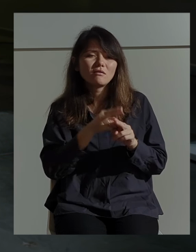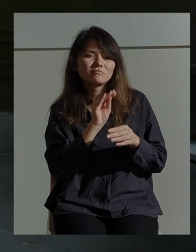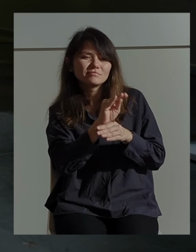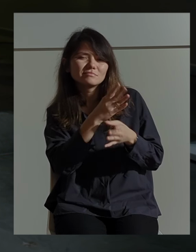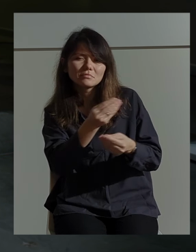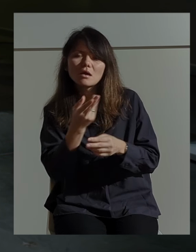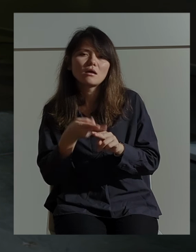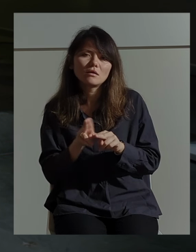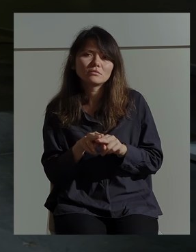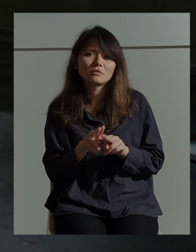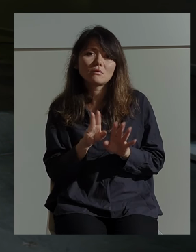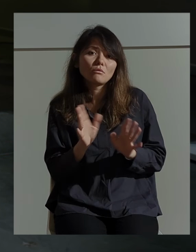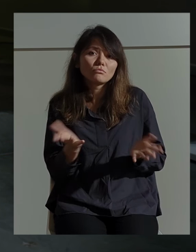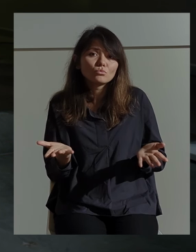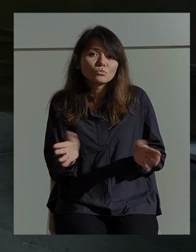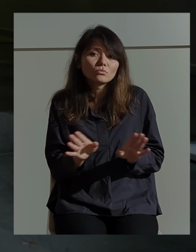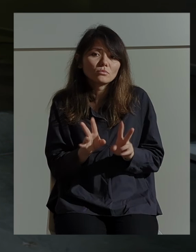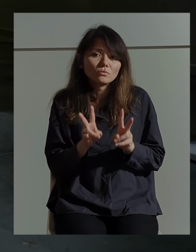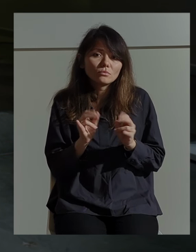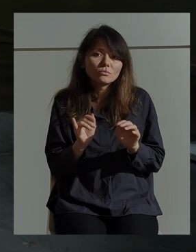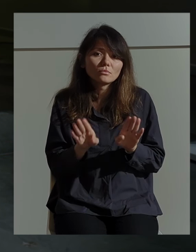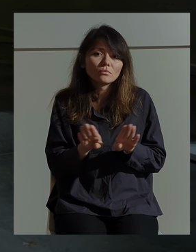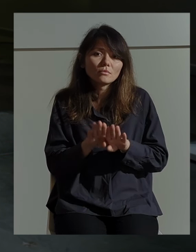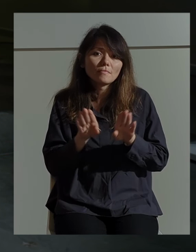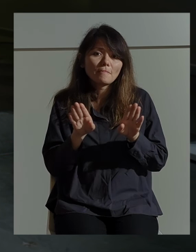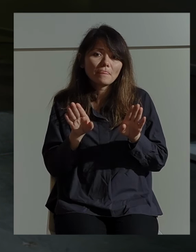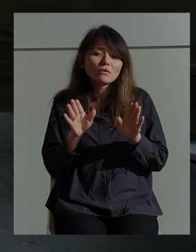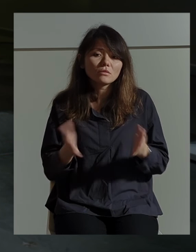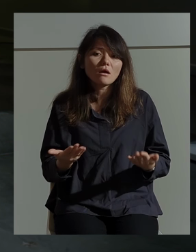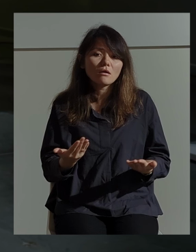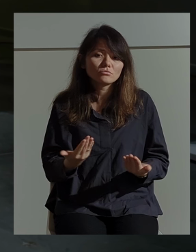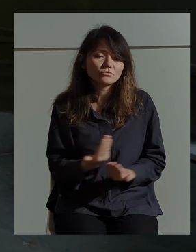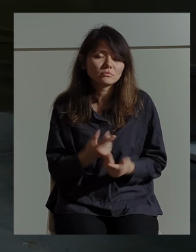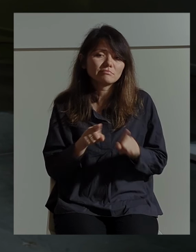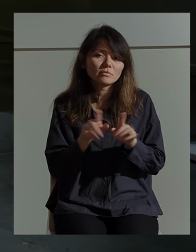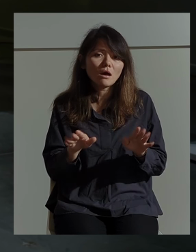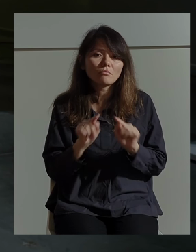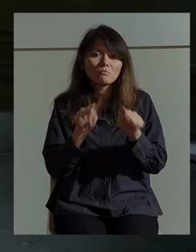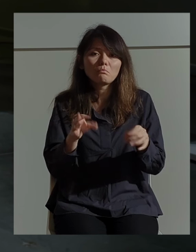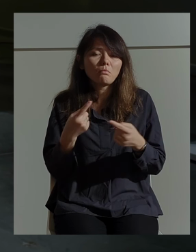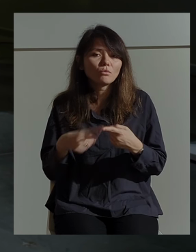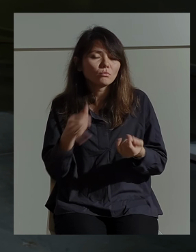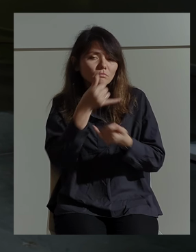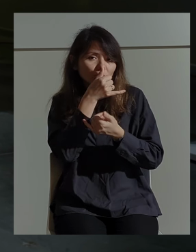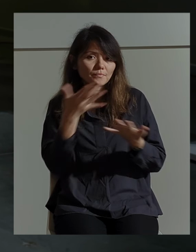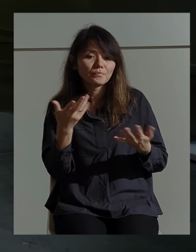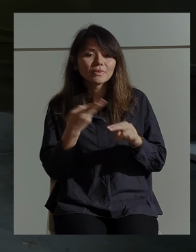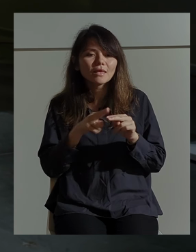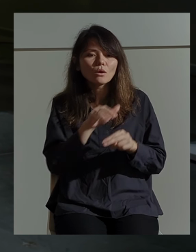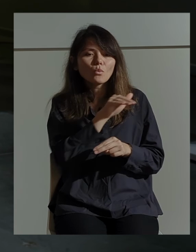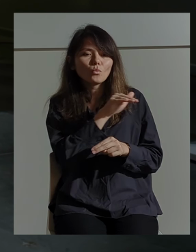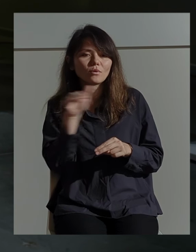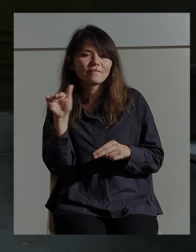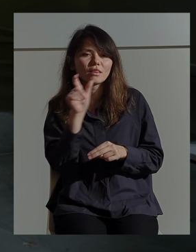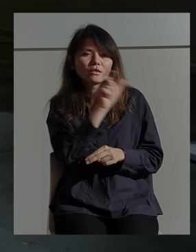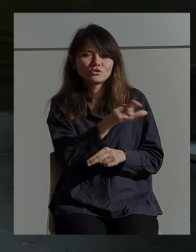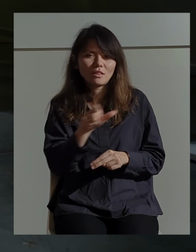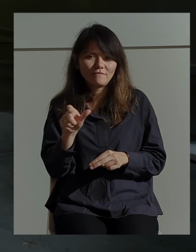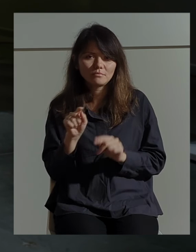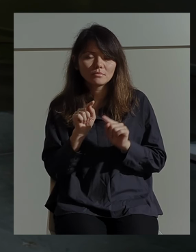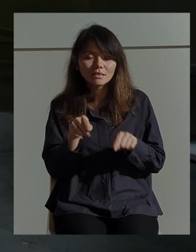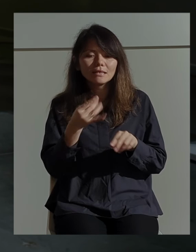целом м ну вот приходится приходится именно так поступать И никак иначе Вот вот в этом уровне человеческом поступке и